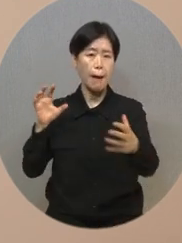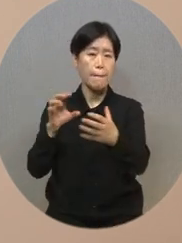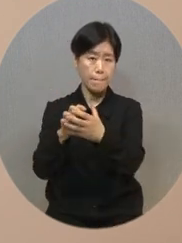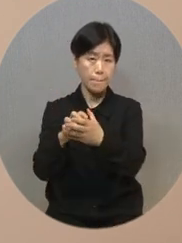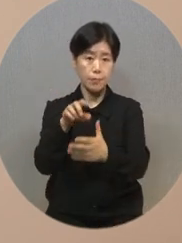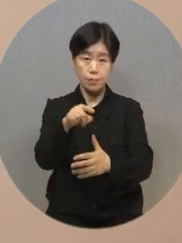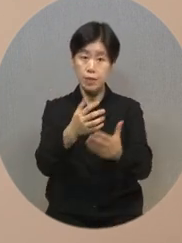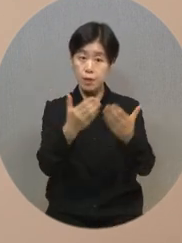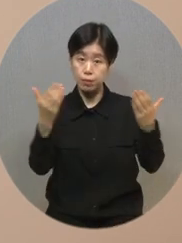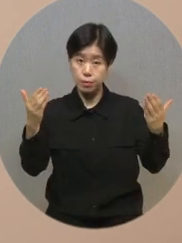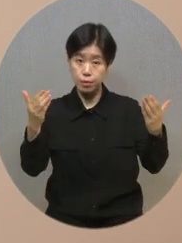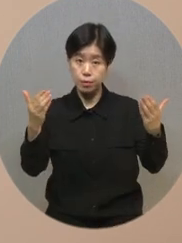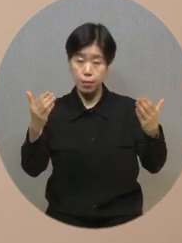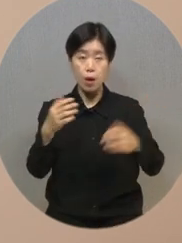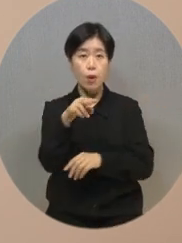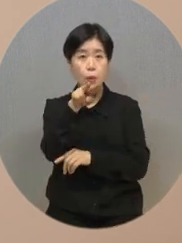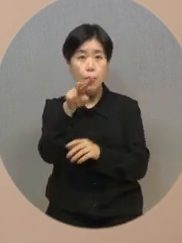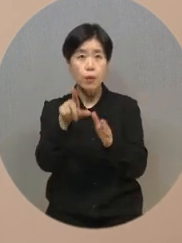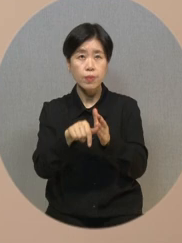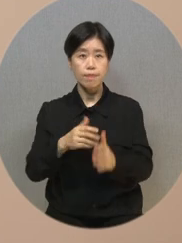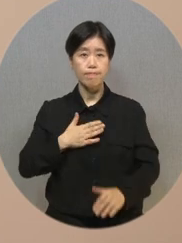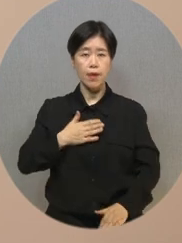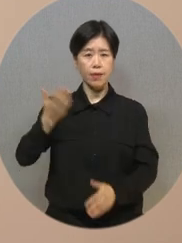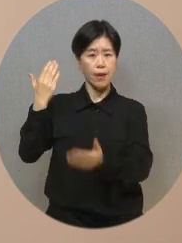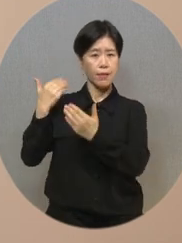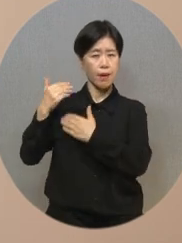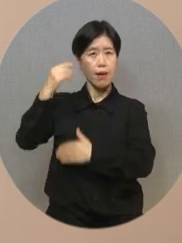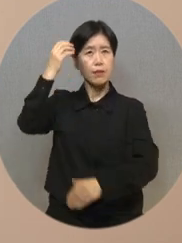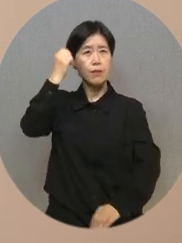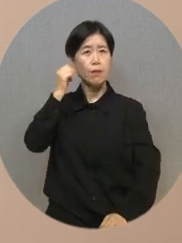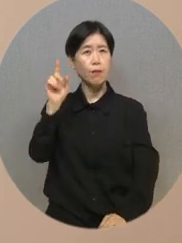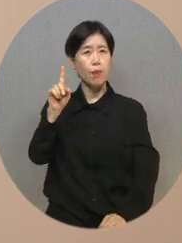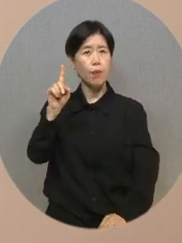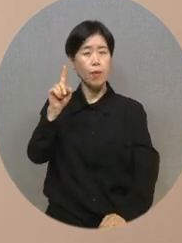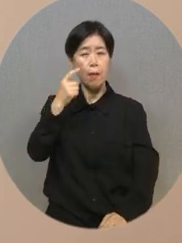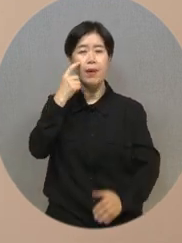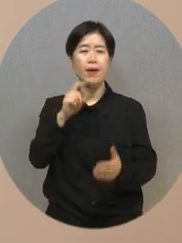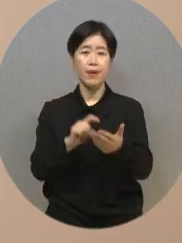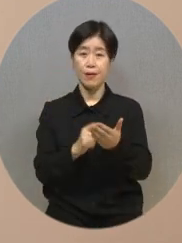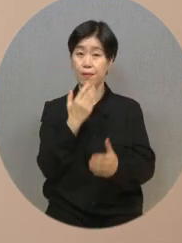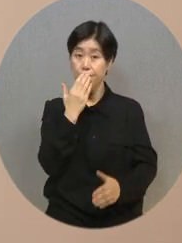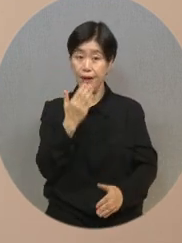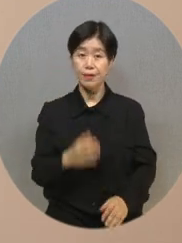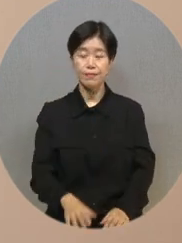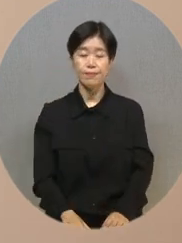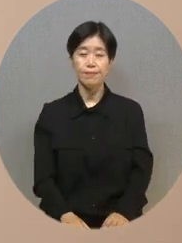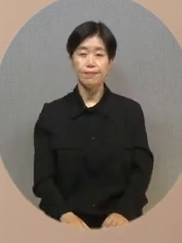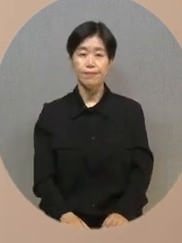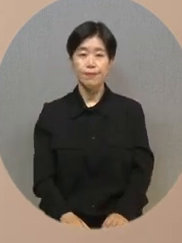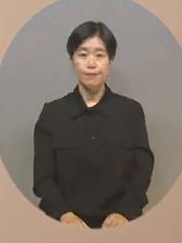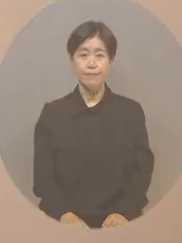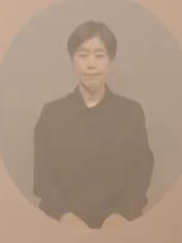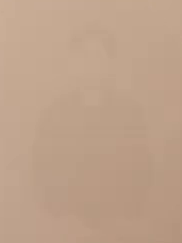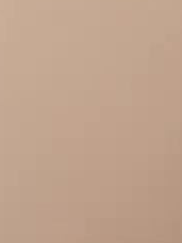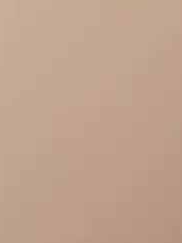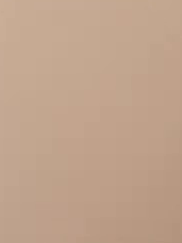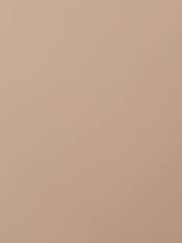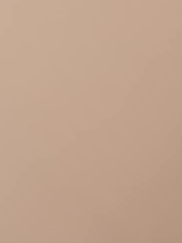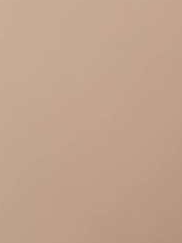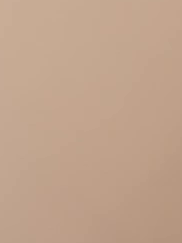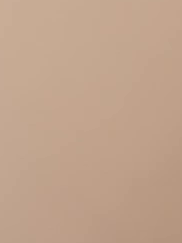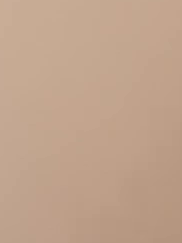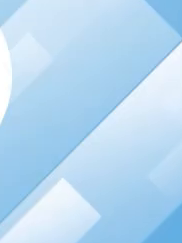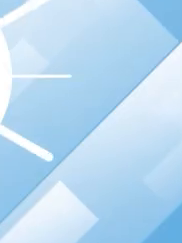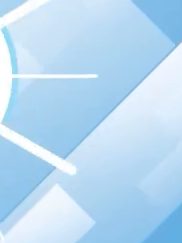작품이 관객들에게 자신만의 소리를 발견하는 순간이 되길 기대합니다. 복지TV 뉴스 김채리입니다.